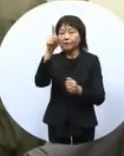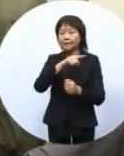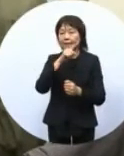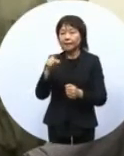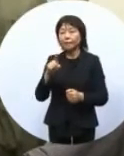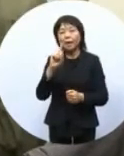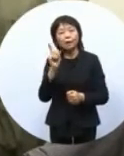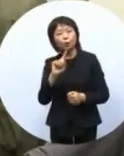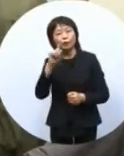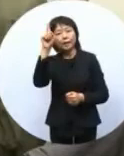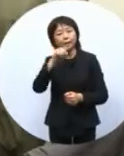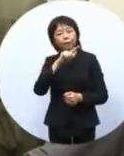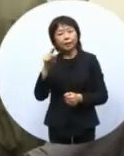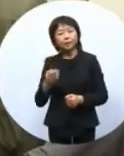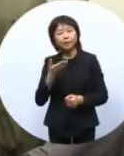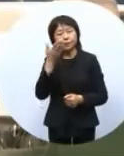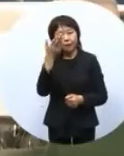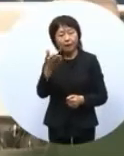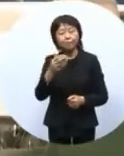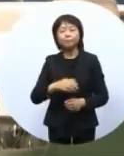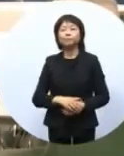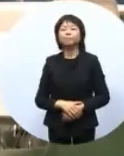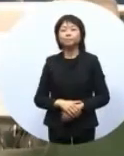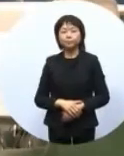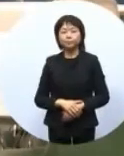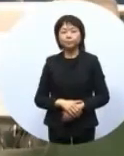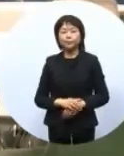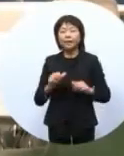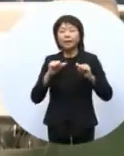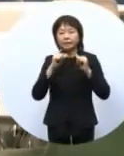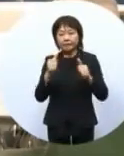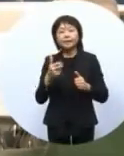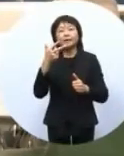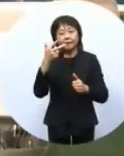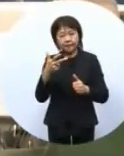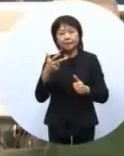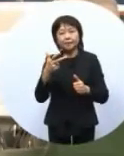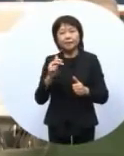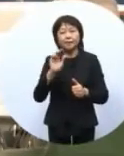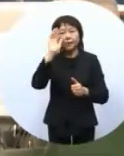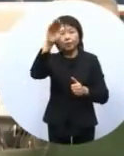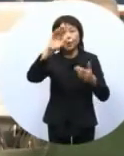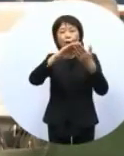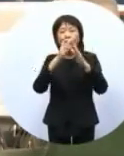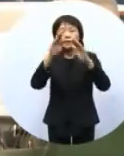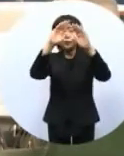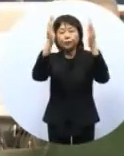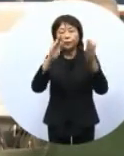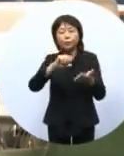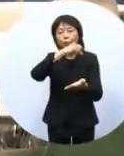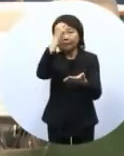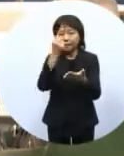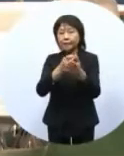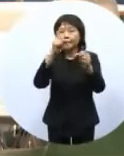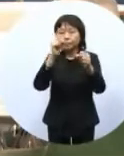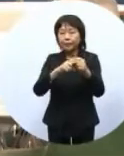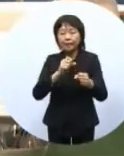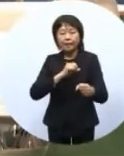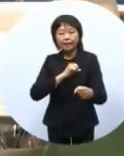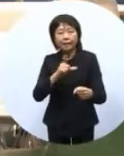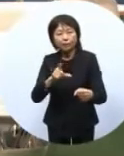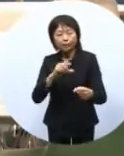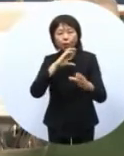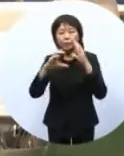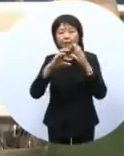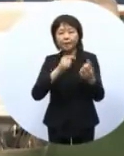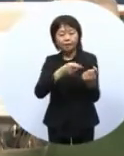どんな人物なのでしょう。 茅ヶ崎市では将来都市像の実現に向けて、やる気とコミュニケーション能力